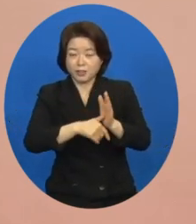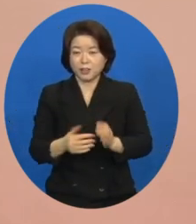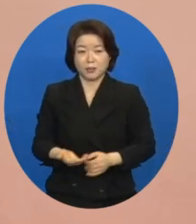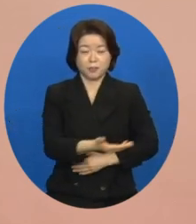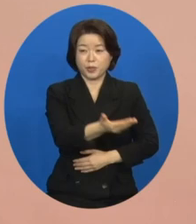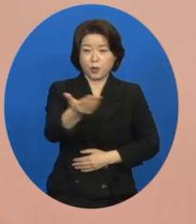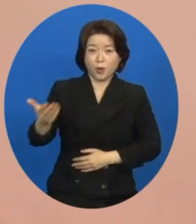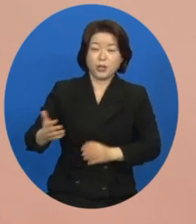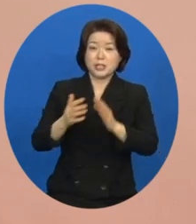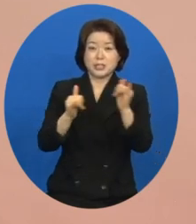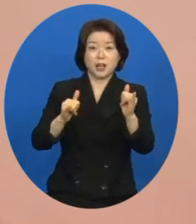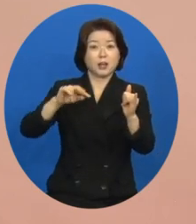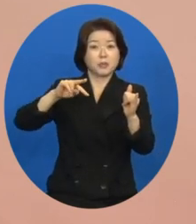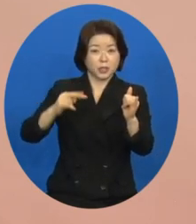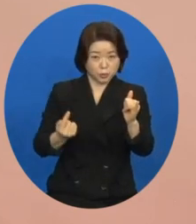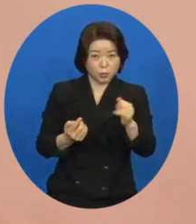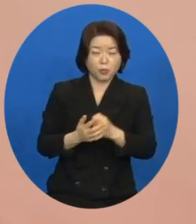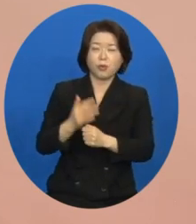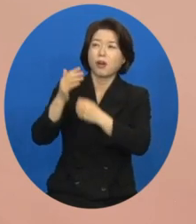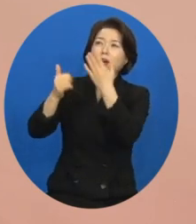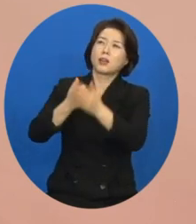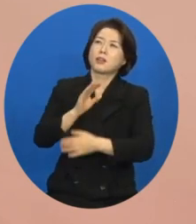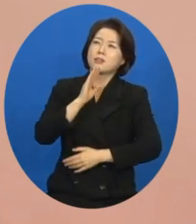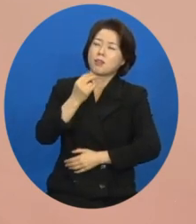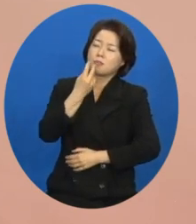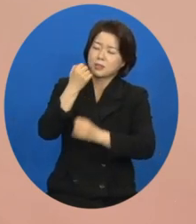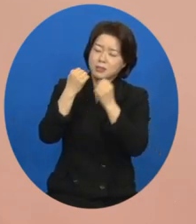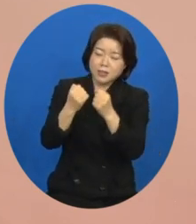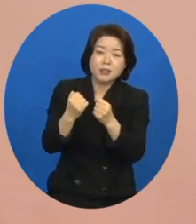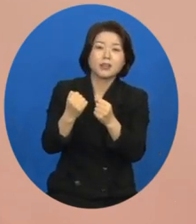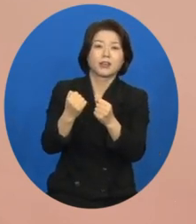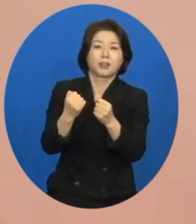있는 사람만이라도 하나님 정말 살아계신다고,